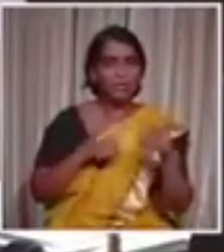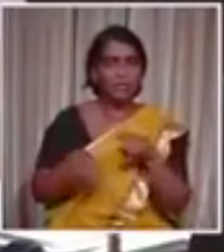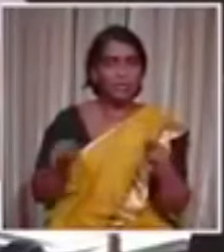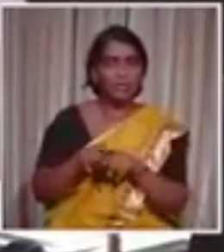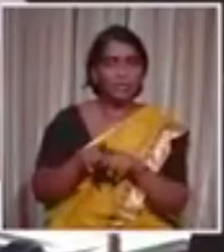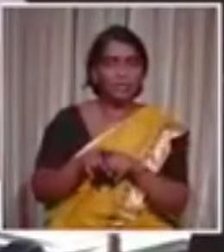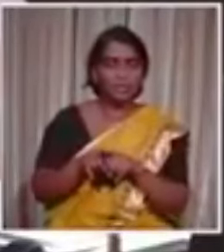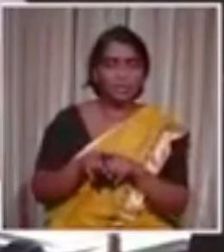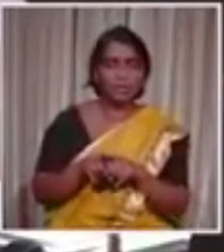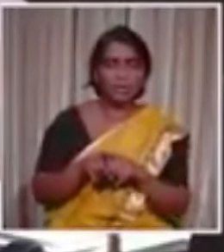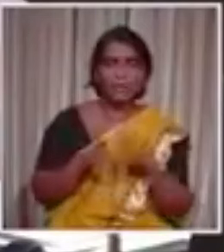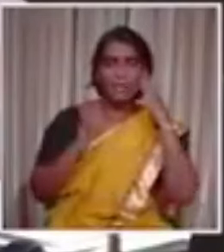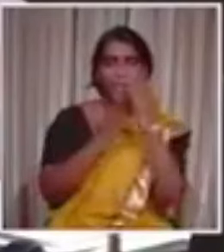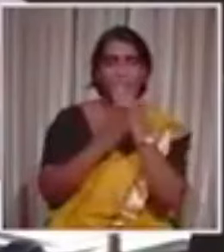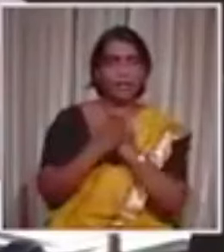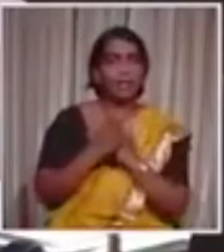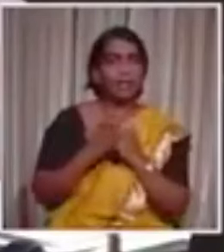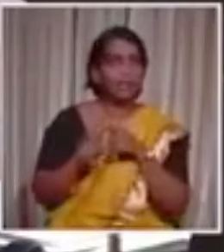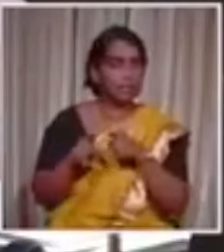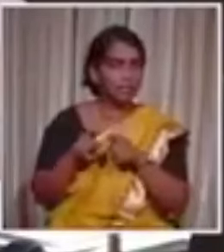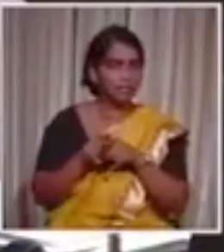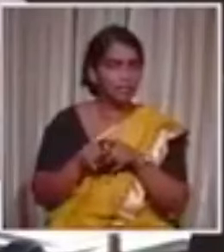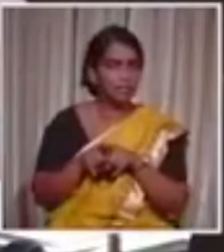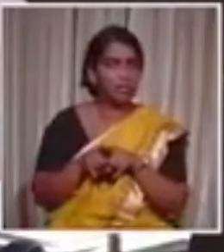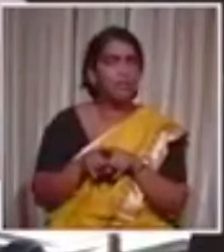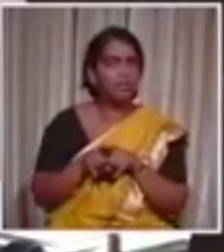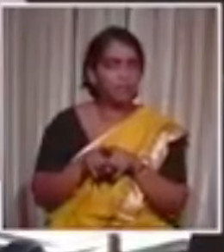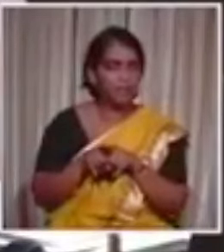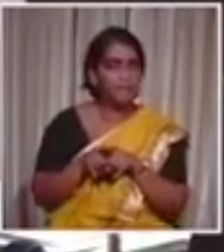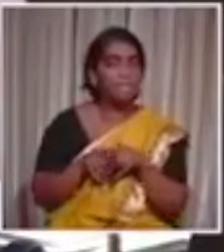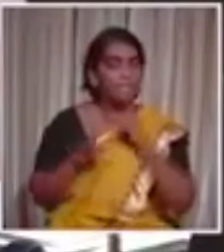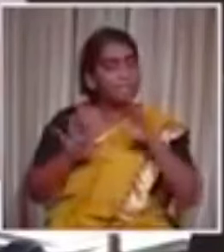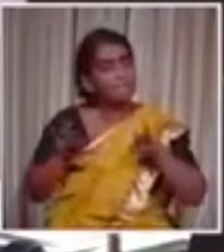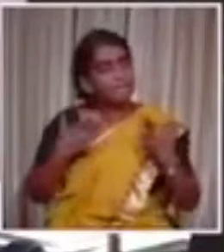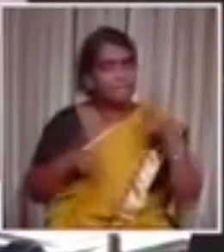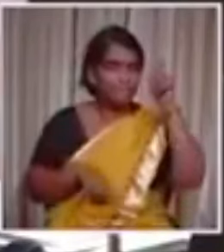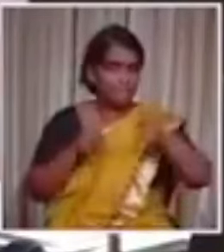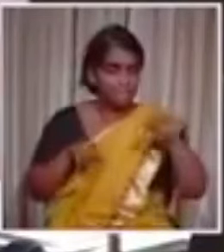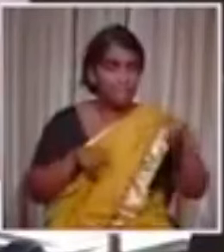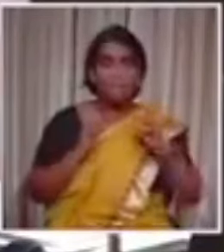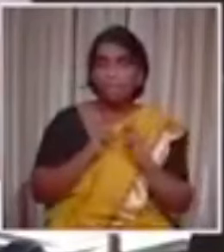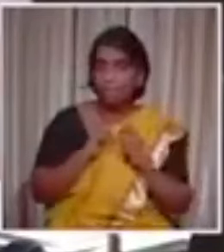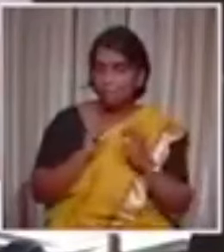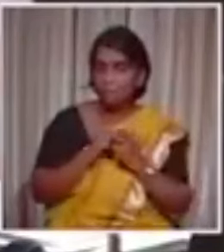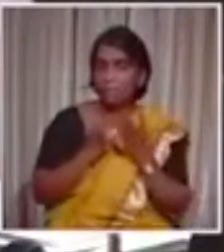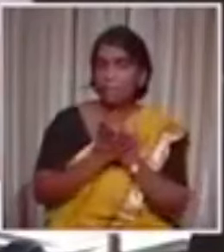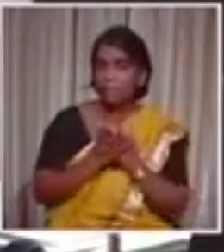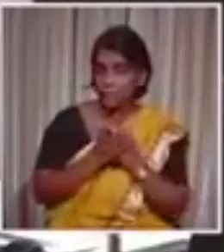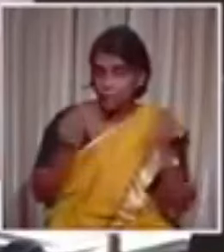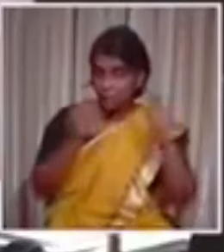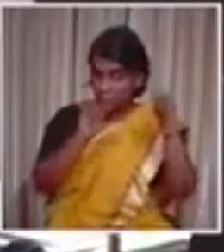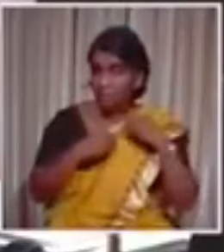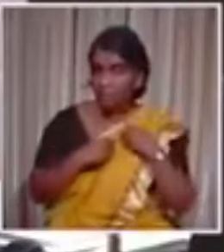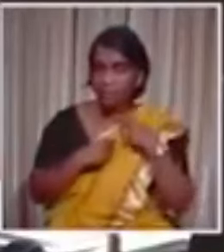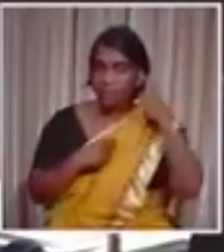රට තුල ඇති කරගන්නා ලද වෙනසකින් විතරක්මයි. වෙන කිසිවෙක් මේ අර්බුදයෙන් අපිව ගොඩ දාමා දේවි කියලා විශ්වාස